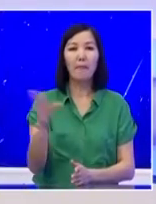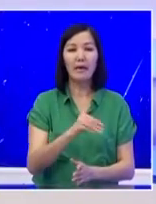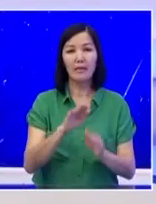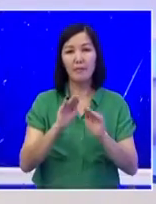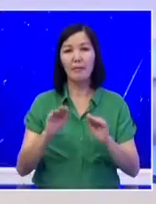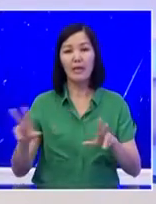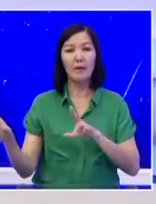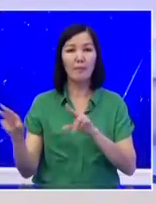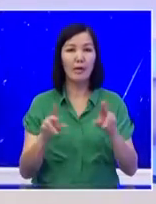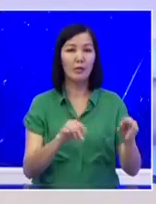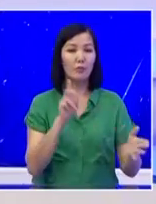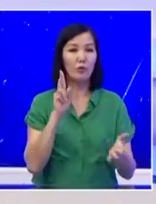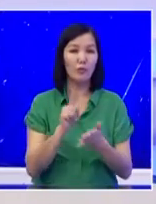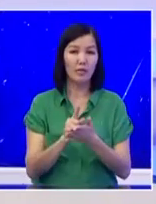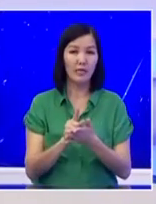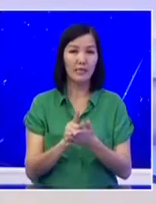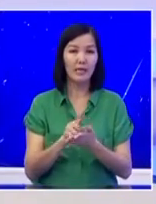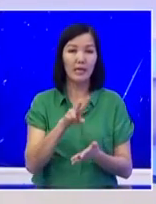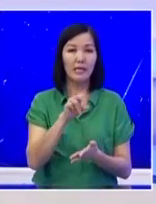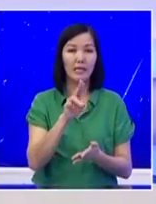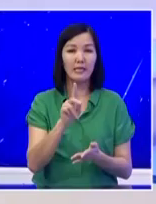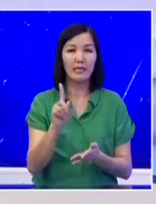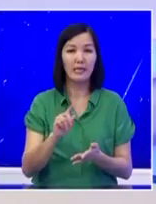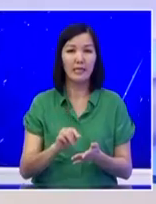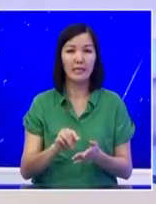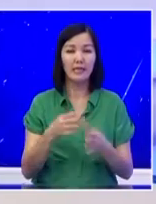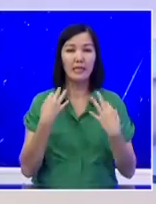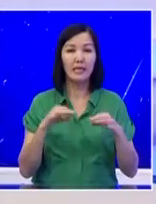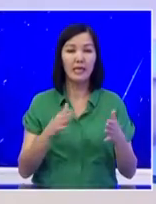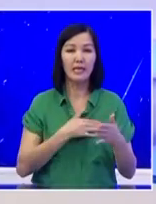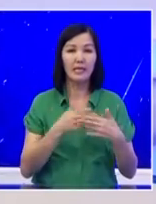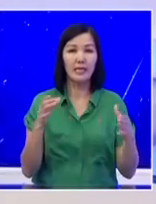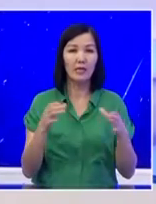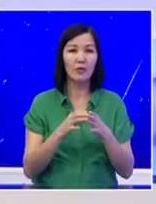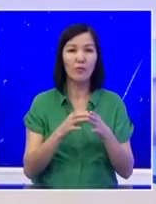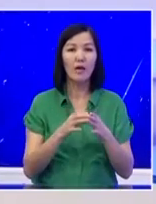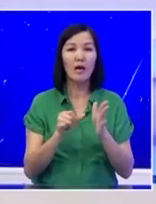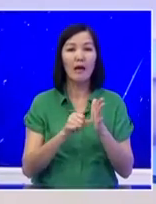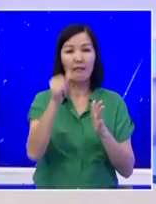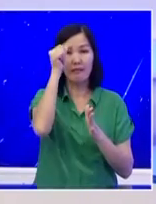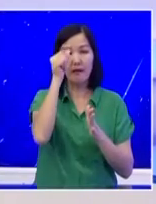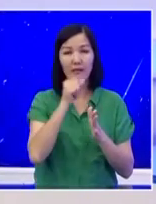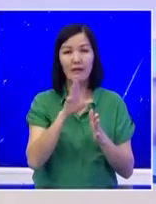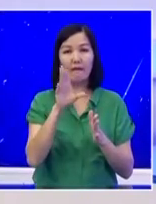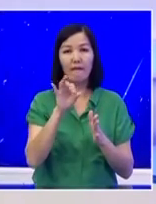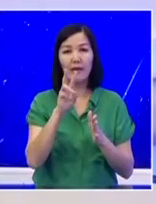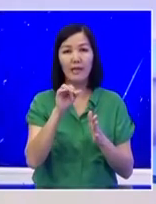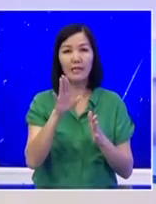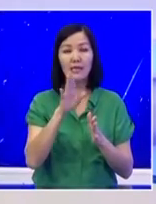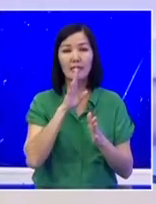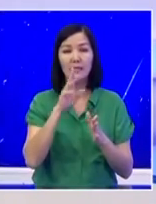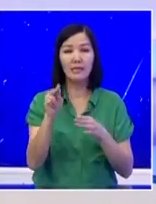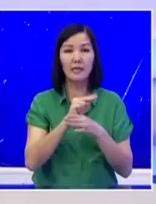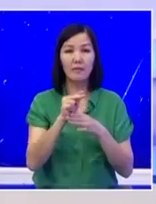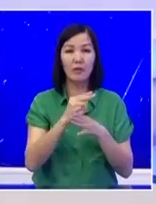Барлық бала бақытты болуы тиіс. Өңіріміздегі лидер кезет еріктілер ұйымы 6-айлық Верониканың еміне көмек көрсетті. Олар екі